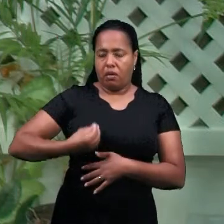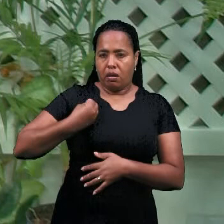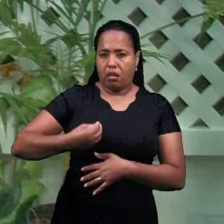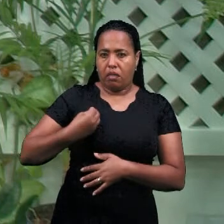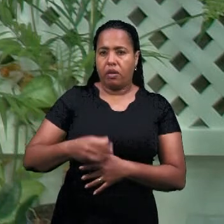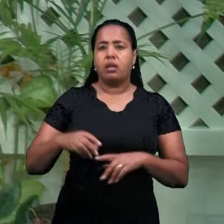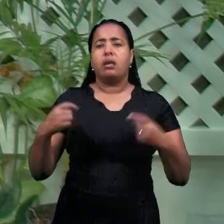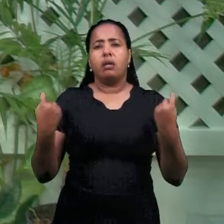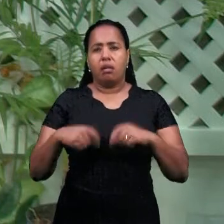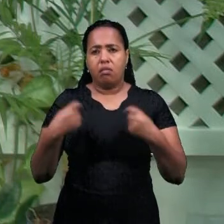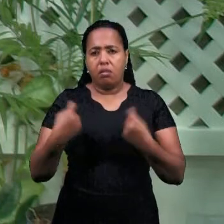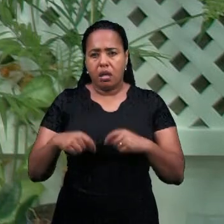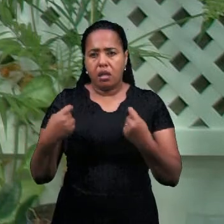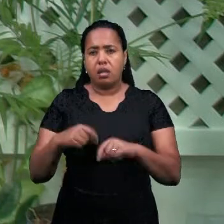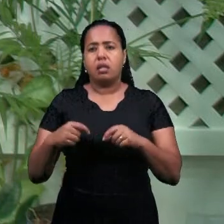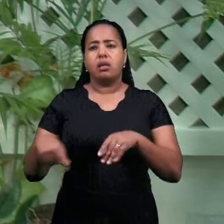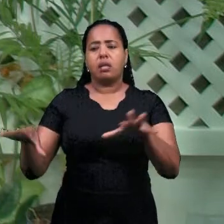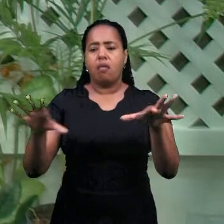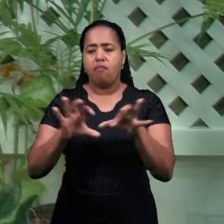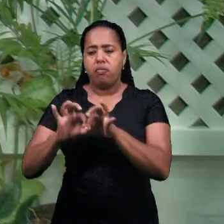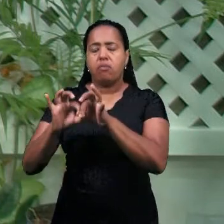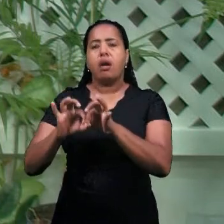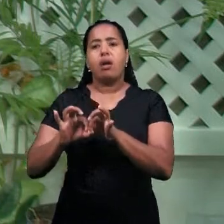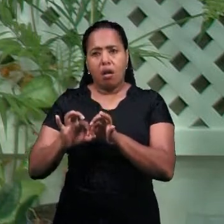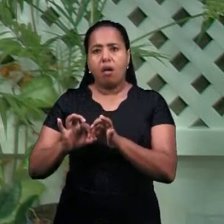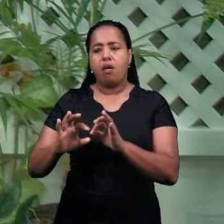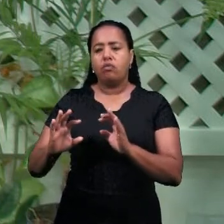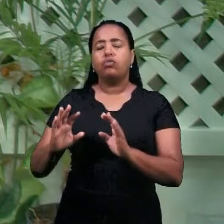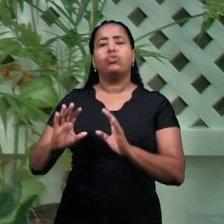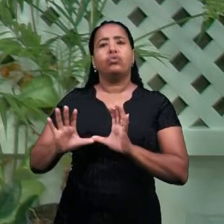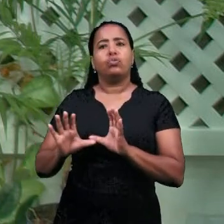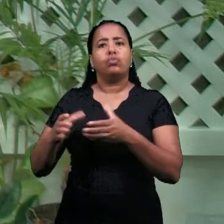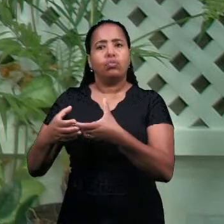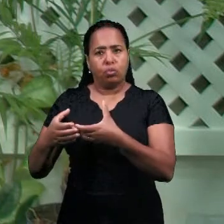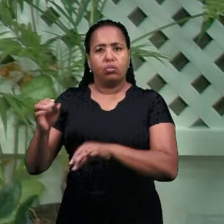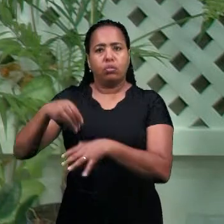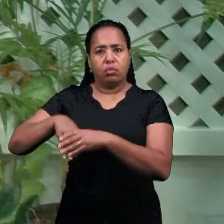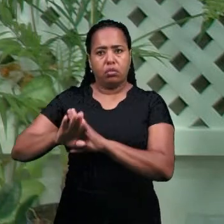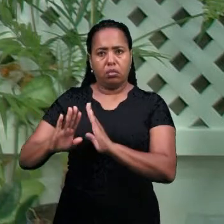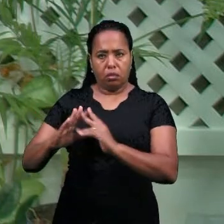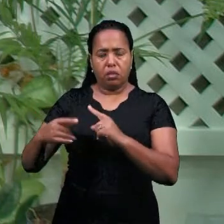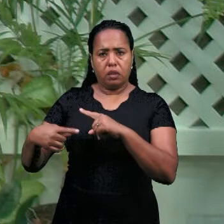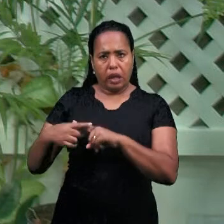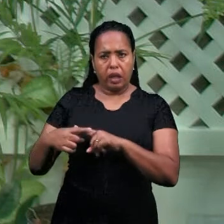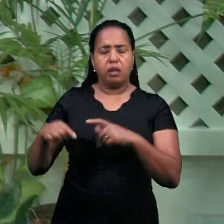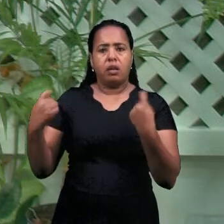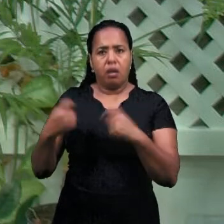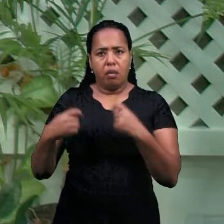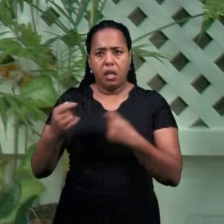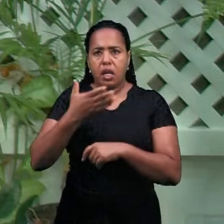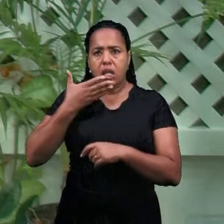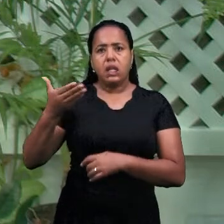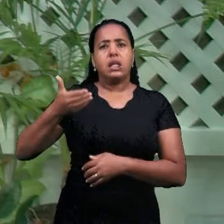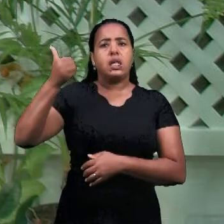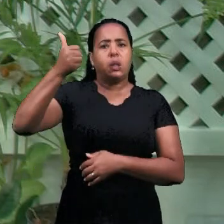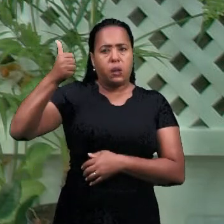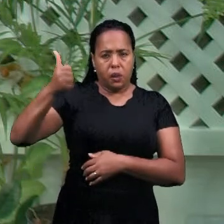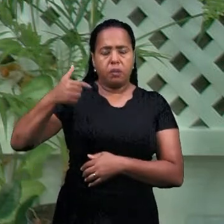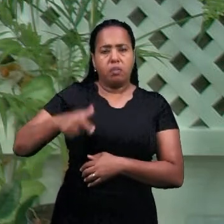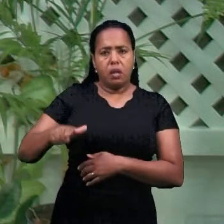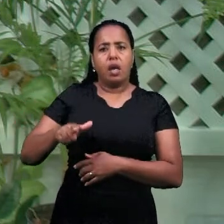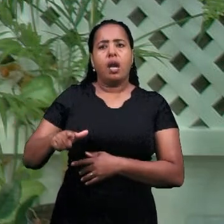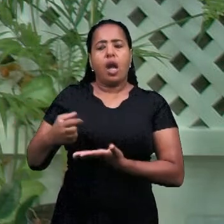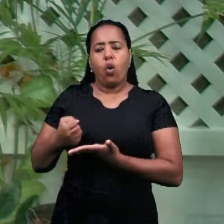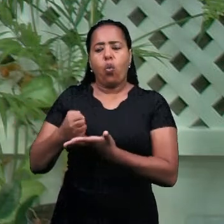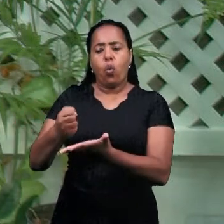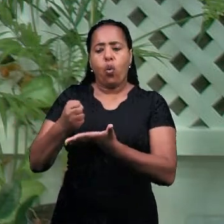pour le pasteur, mais pour une église qui n'est pas actualisée, pour un peuple qui n'est pas actualisé. De temps en temps,